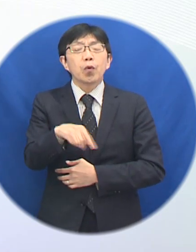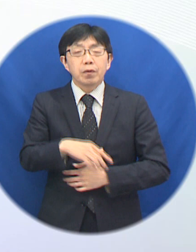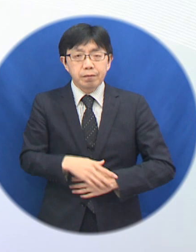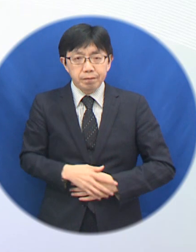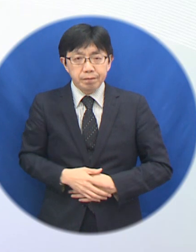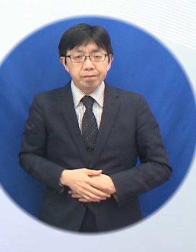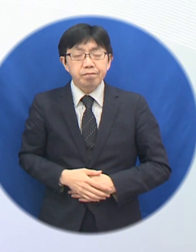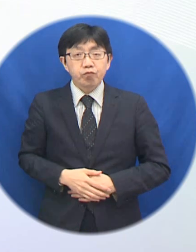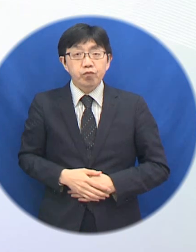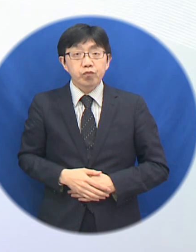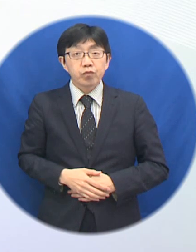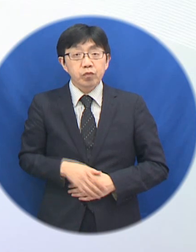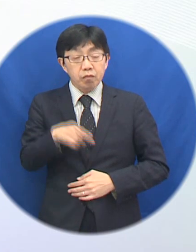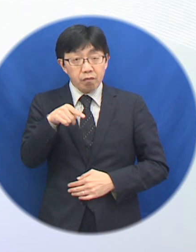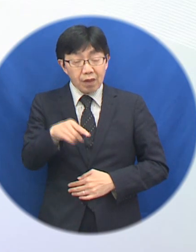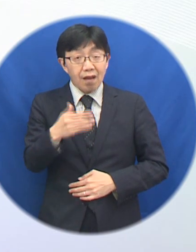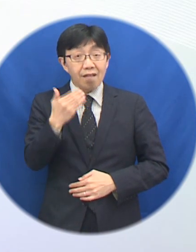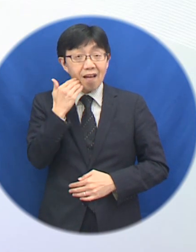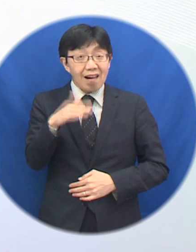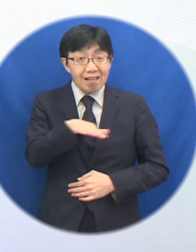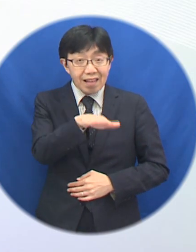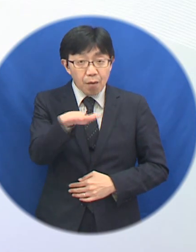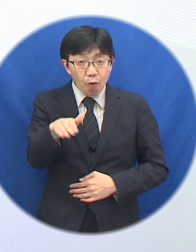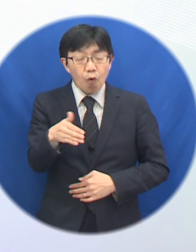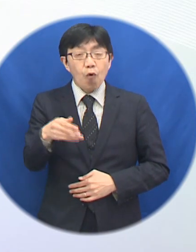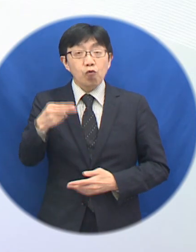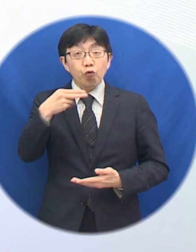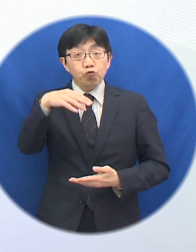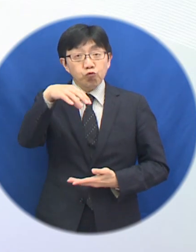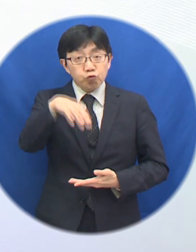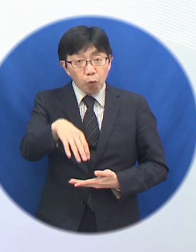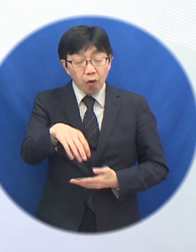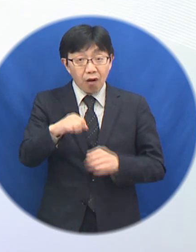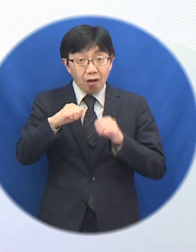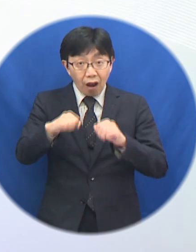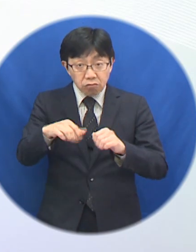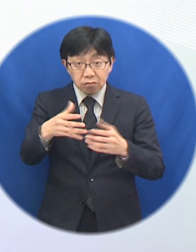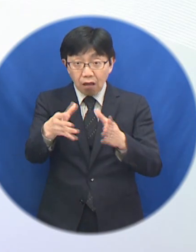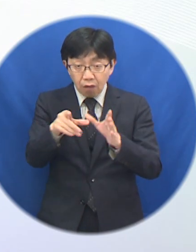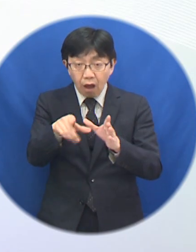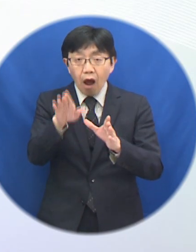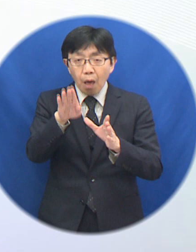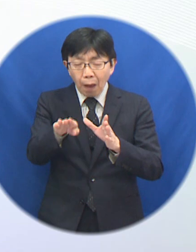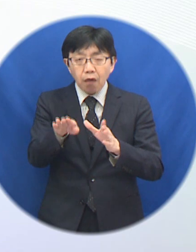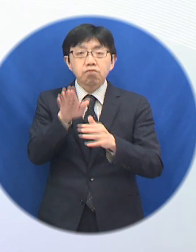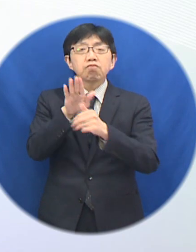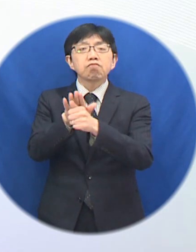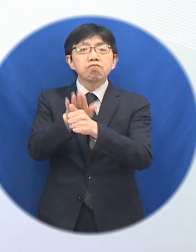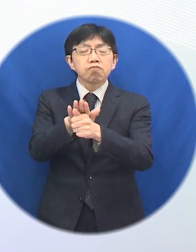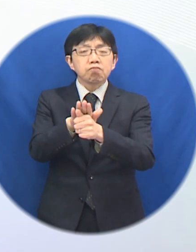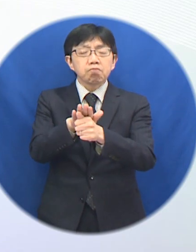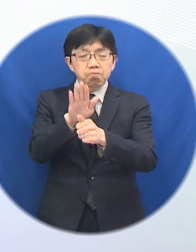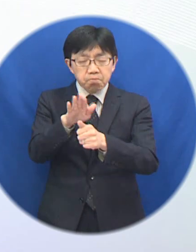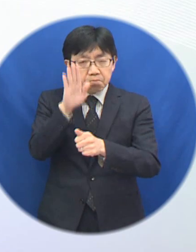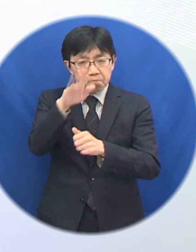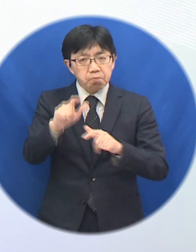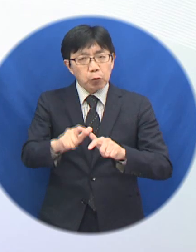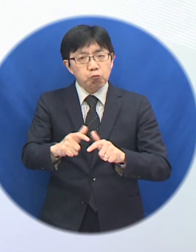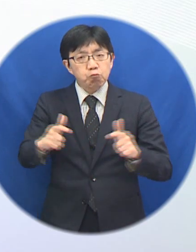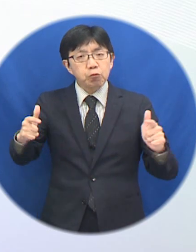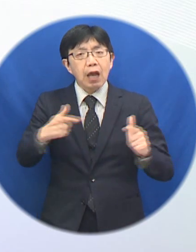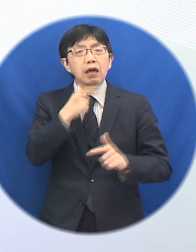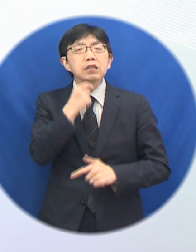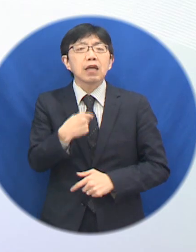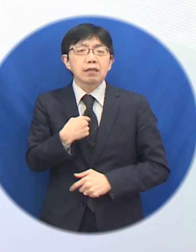。 はい、 区では誰でも食堂を実施する団体の助成を行って開催場所を増やしていきたいというふうに考えています